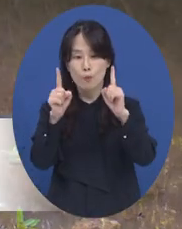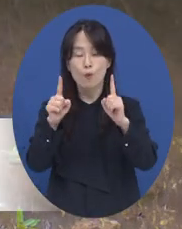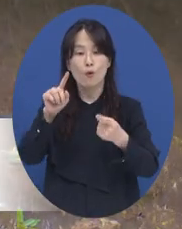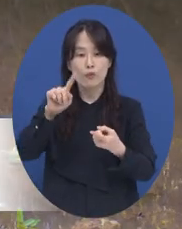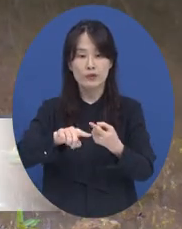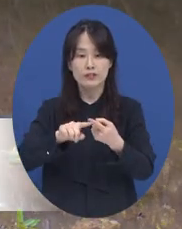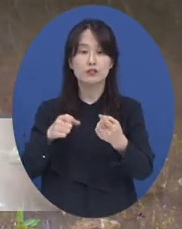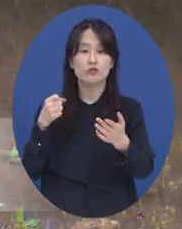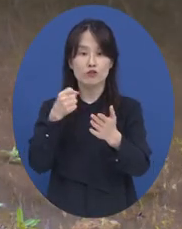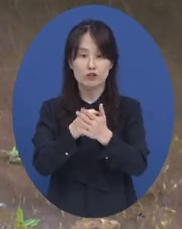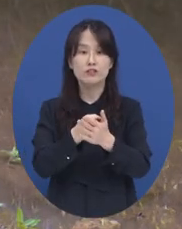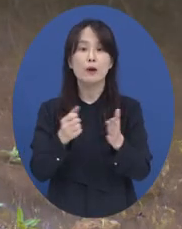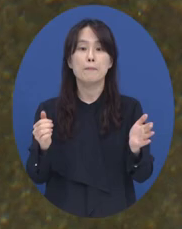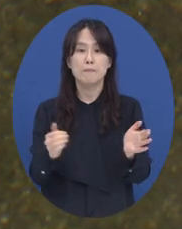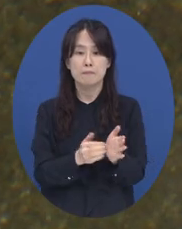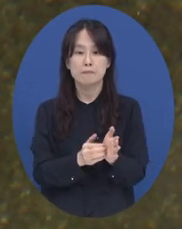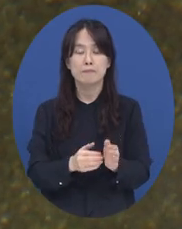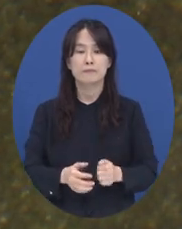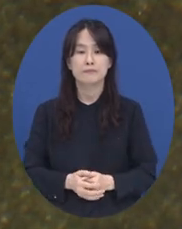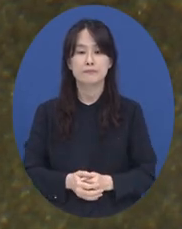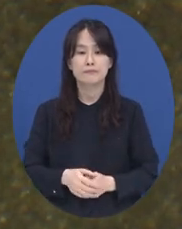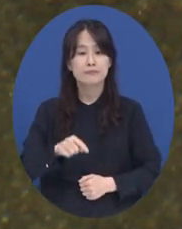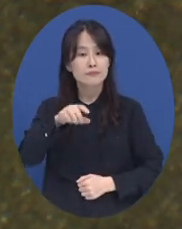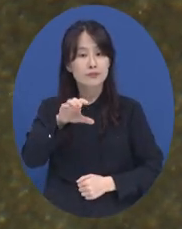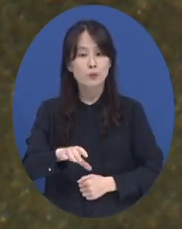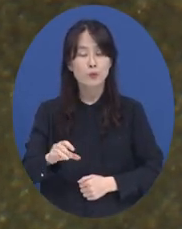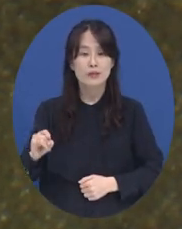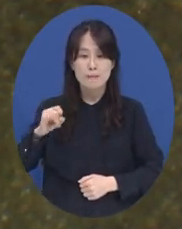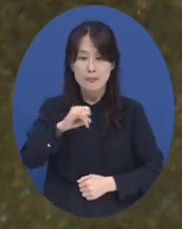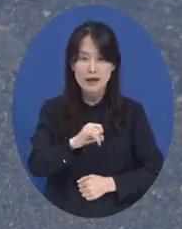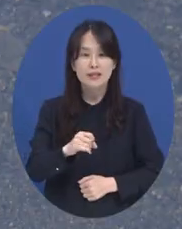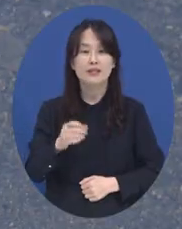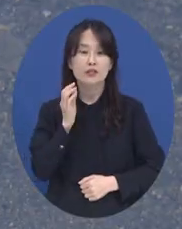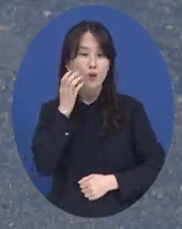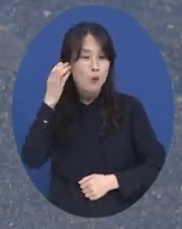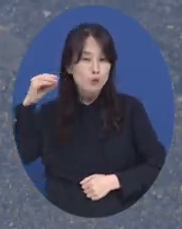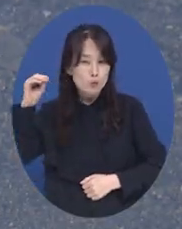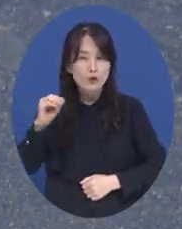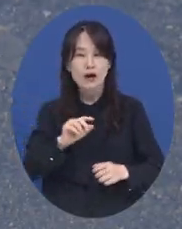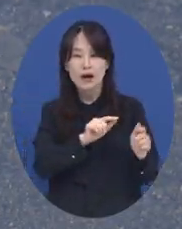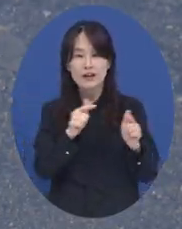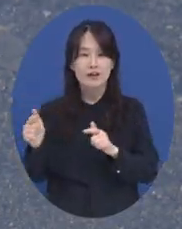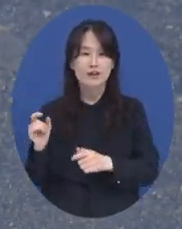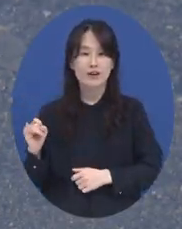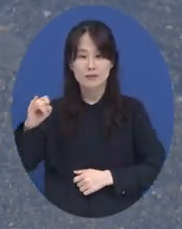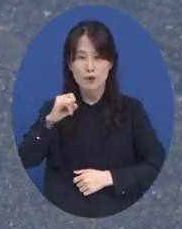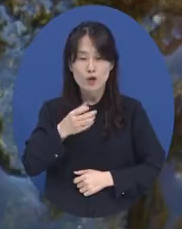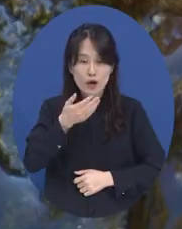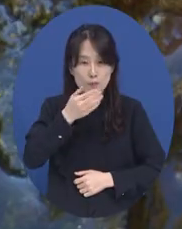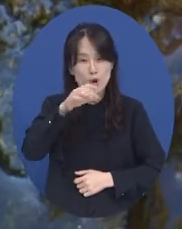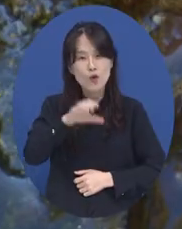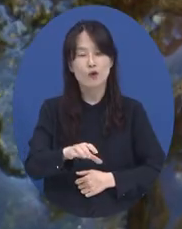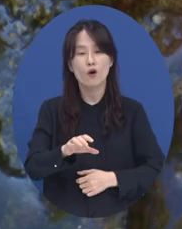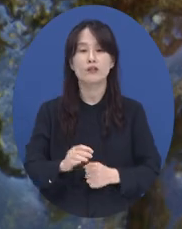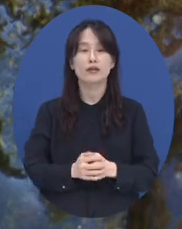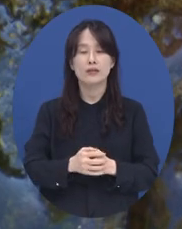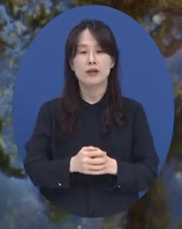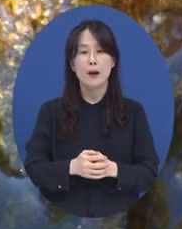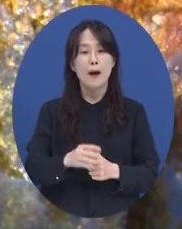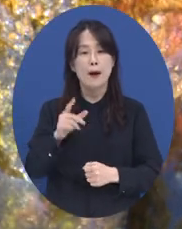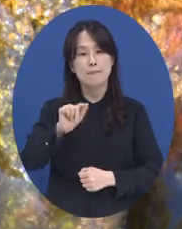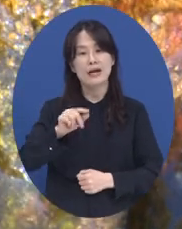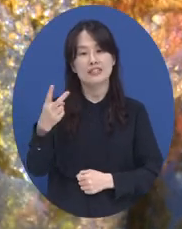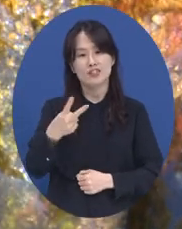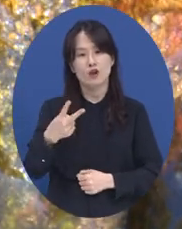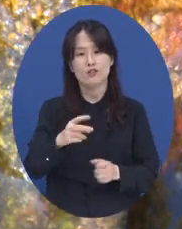보건 대상지로 정했습니다 이곳에 달팽이와 다슬기 등 반딧불이 먹이 용 연체동물 12000 개 차를 미리